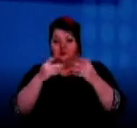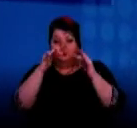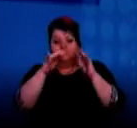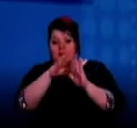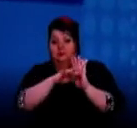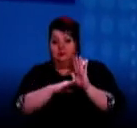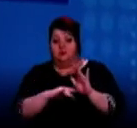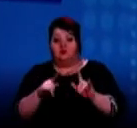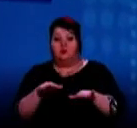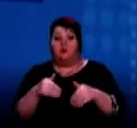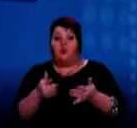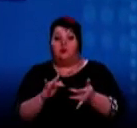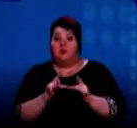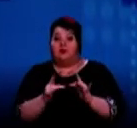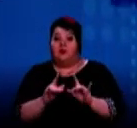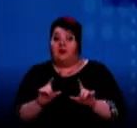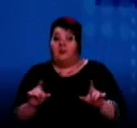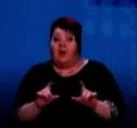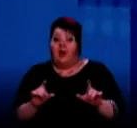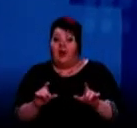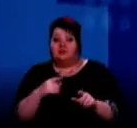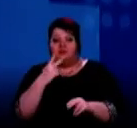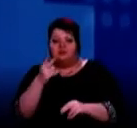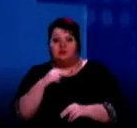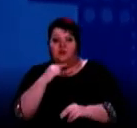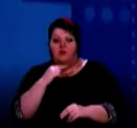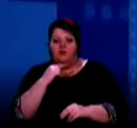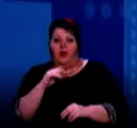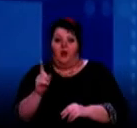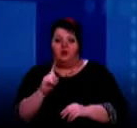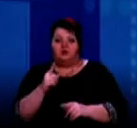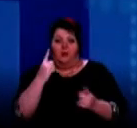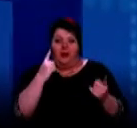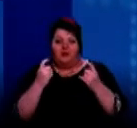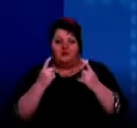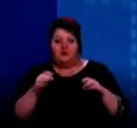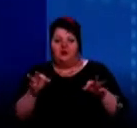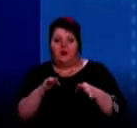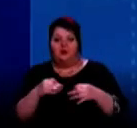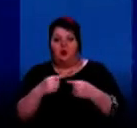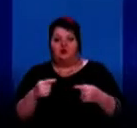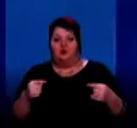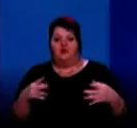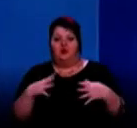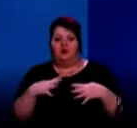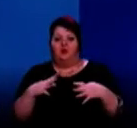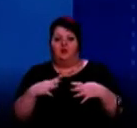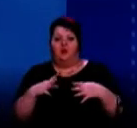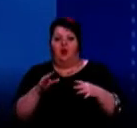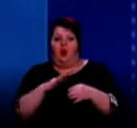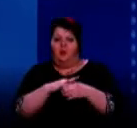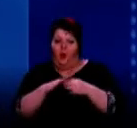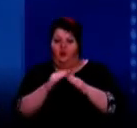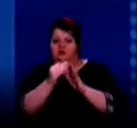який пропонує інтернет-магазин, звертайте увагу, щоб інформація про товари була наведена максимально